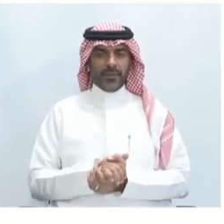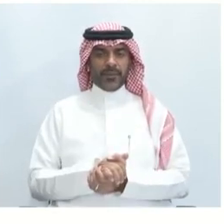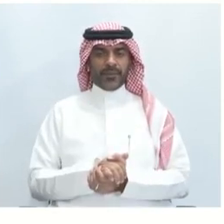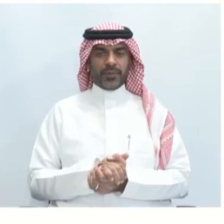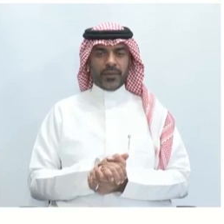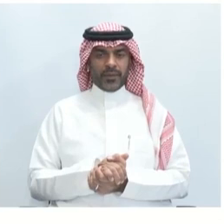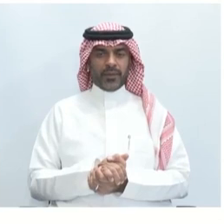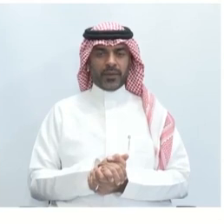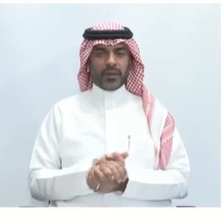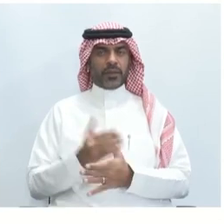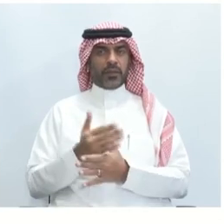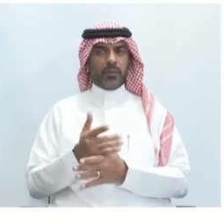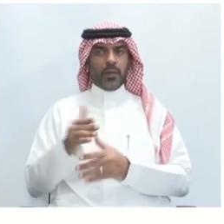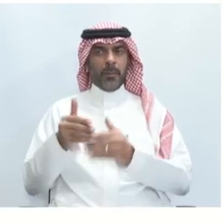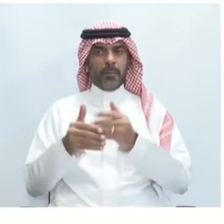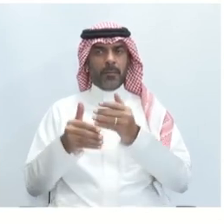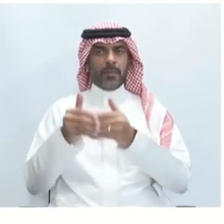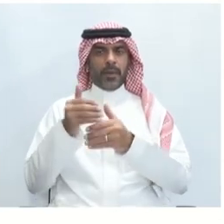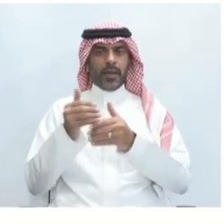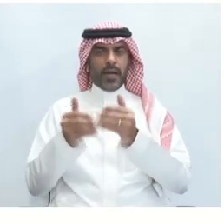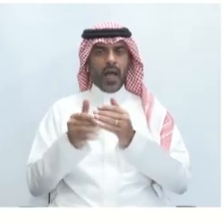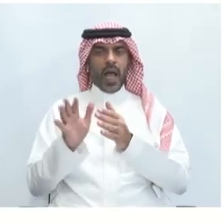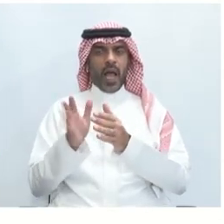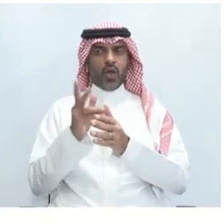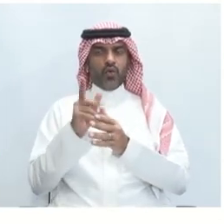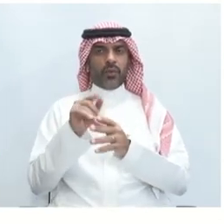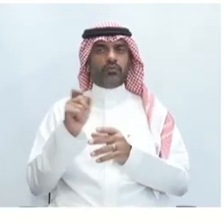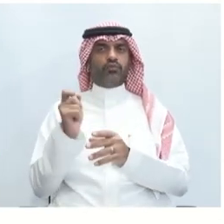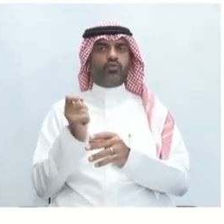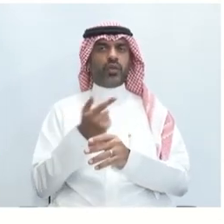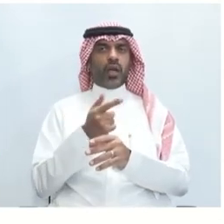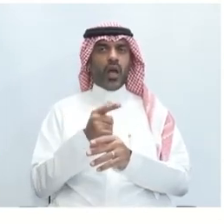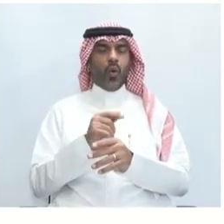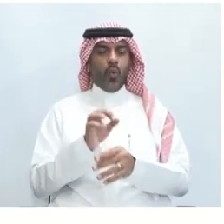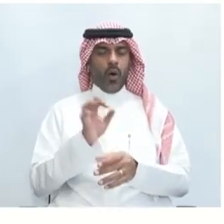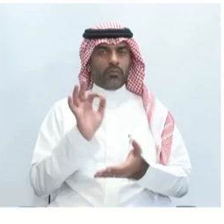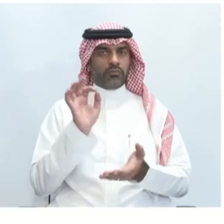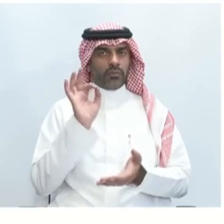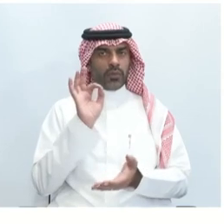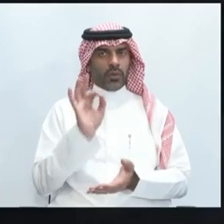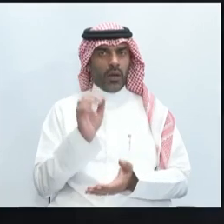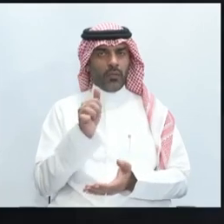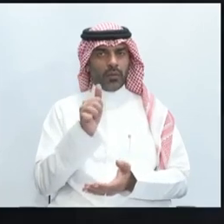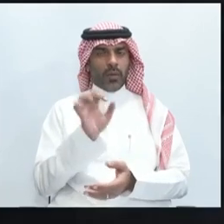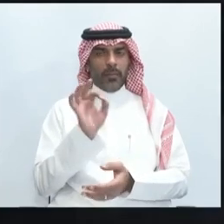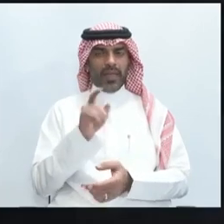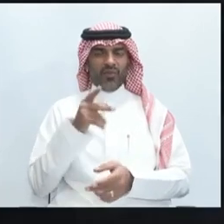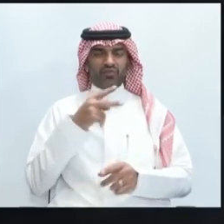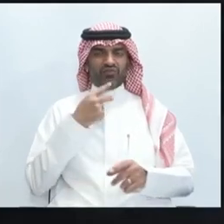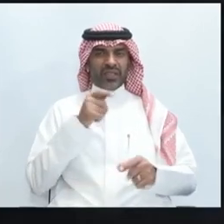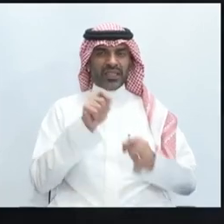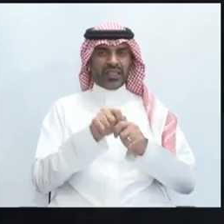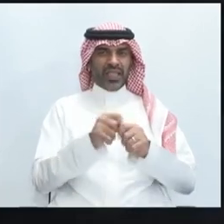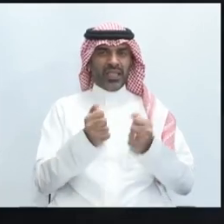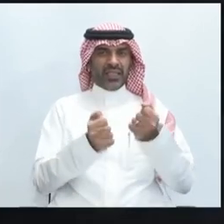الروبوتات بشكل واسع من اجل بناء اي نوع من المنتجات بشكل اسرع وبدقه اكبر مثل على سبيل المثال السيارات او